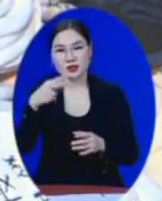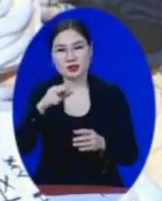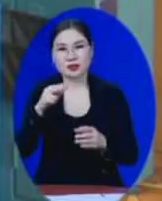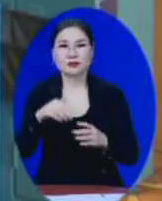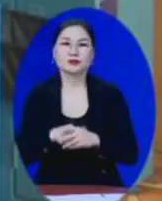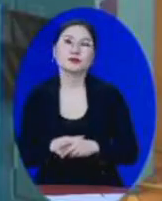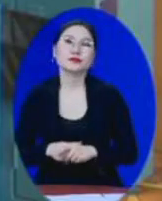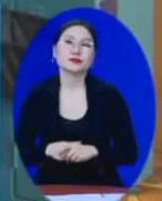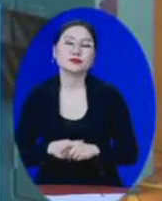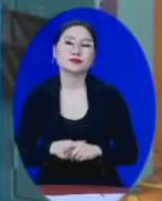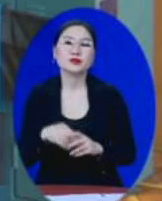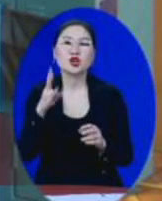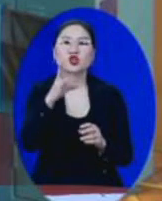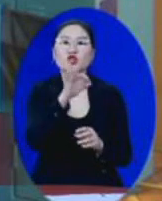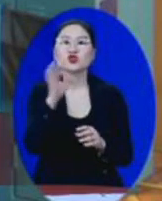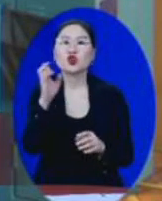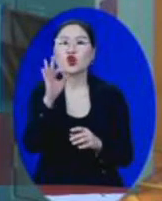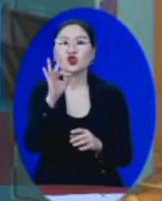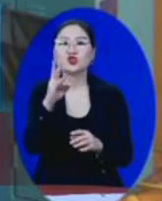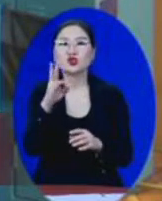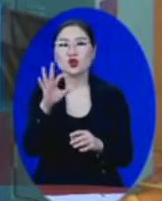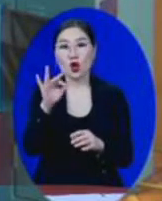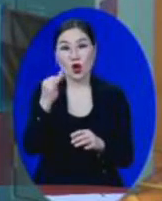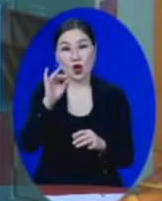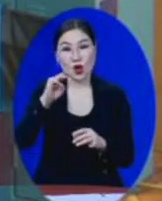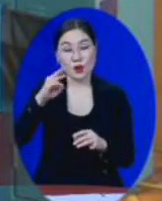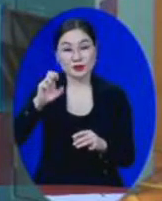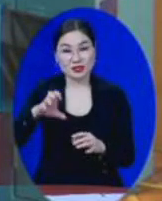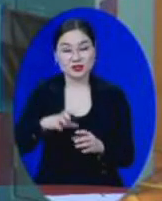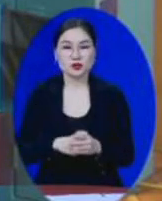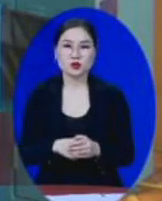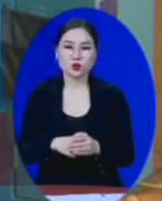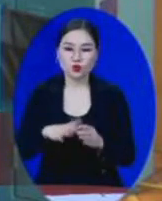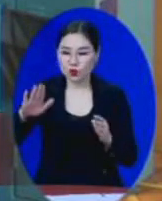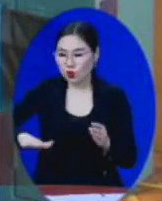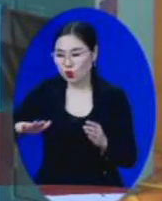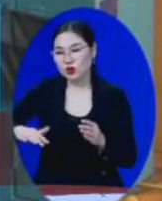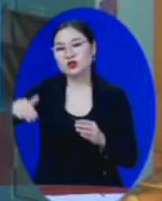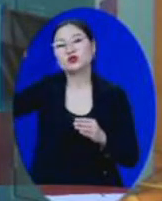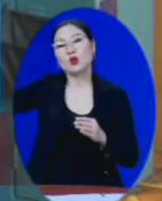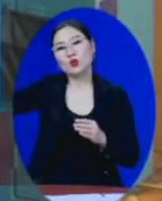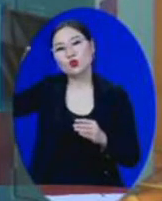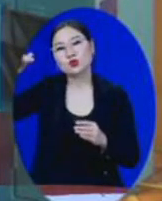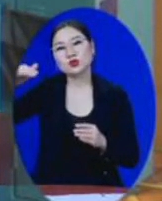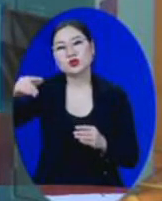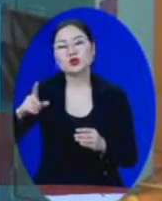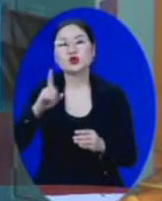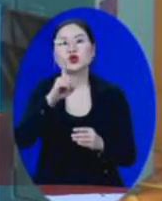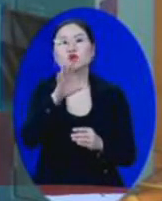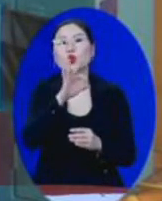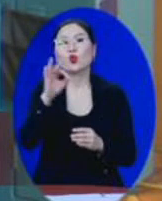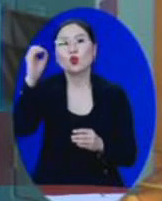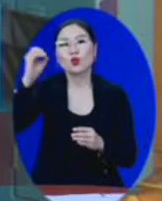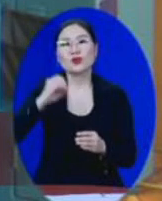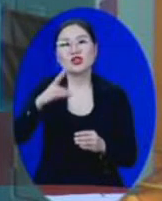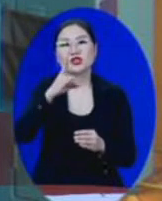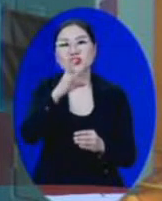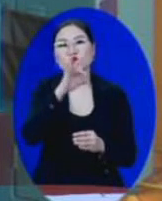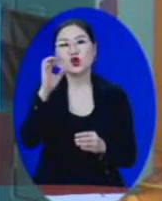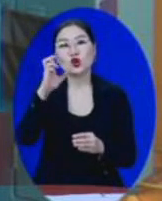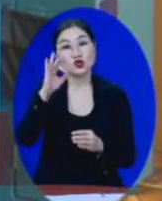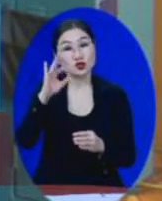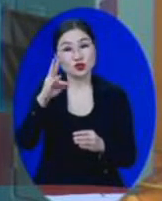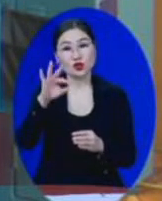байна. Ноосон амснууд гэх юм бол хүүхдийн том хүний ноосны орцоос хамаарад 100% ноосон